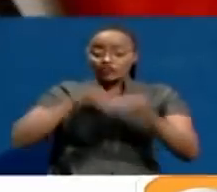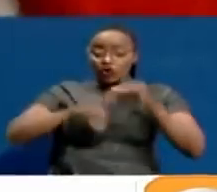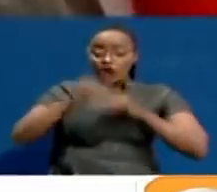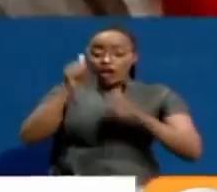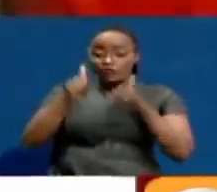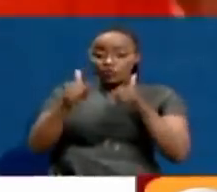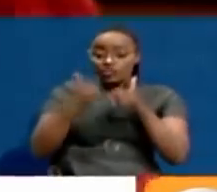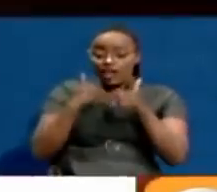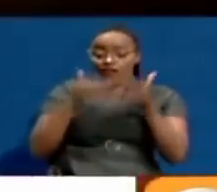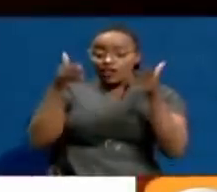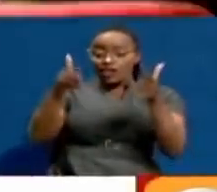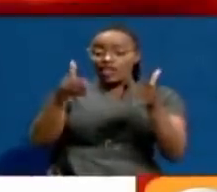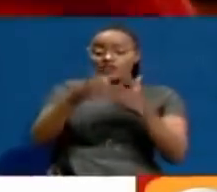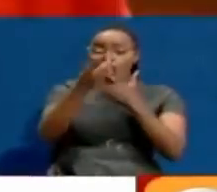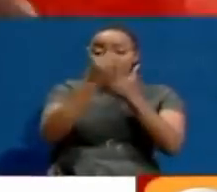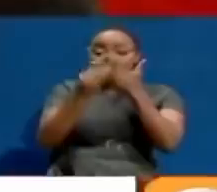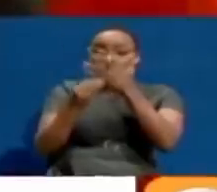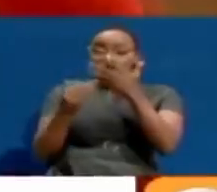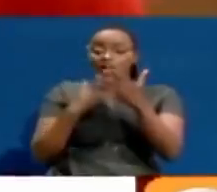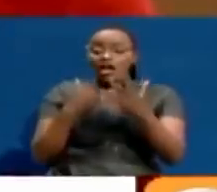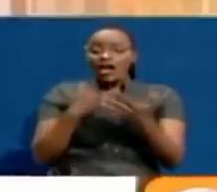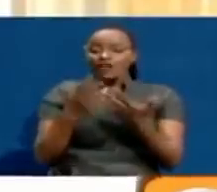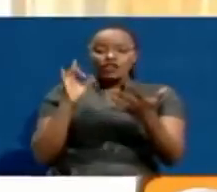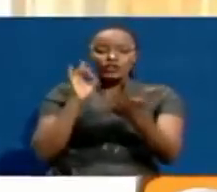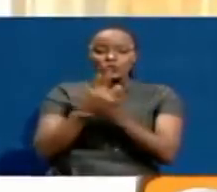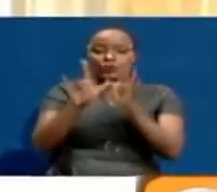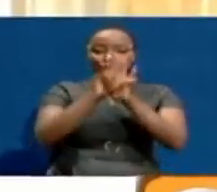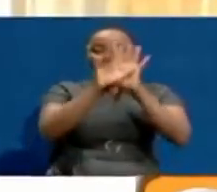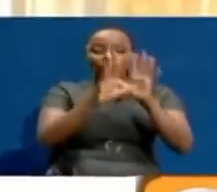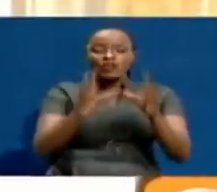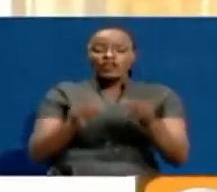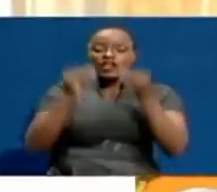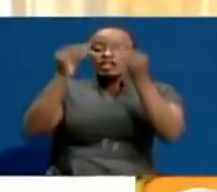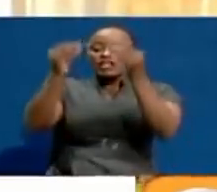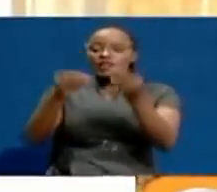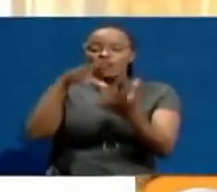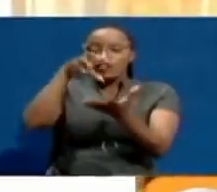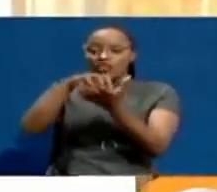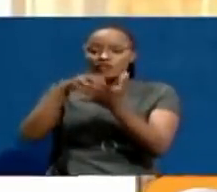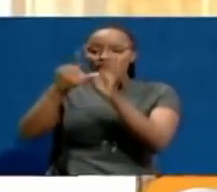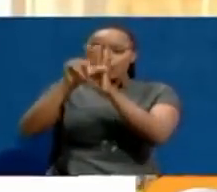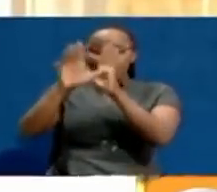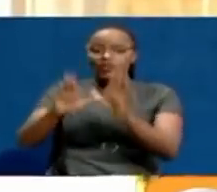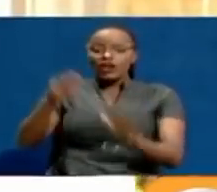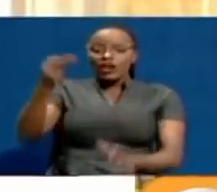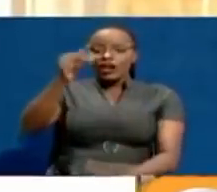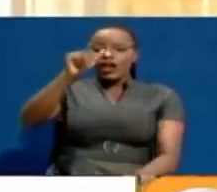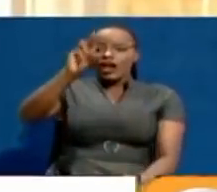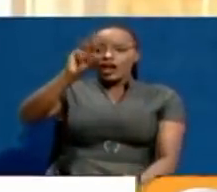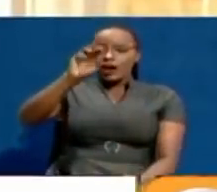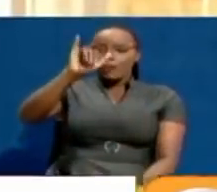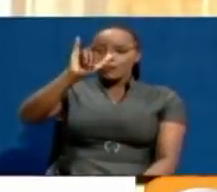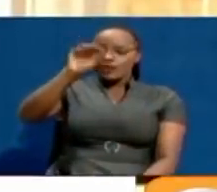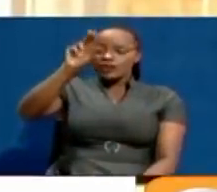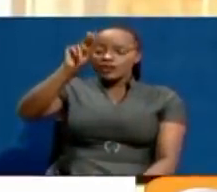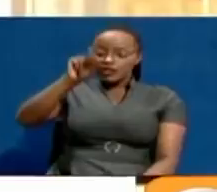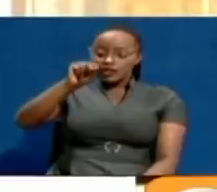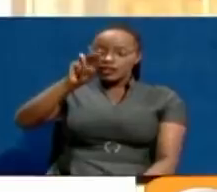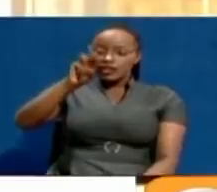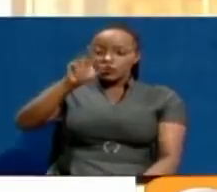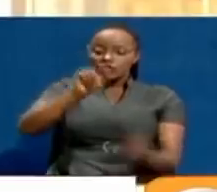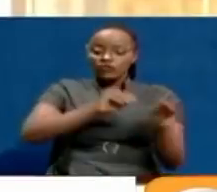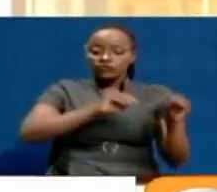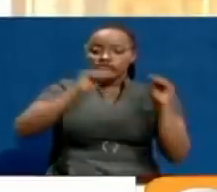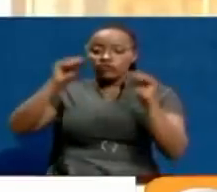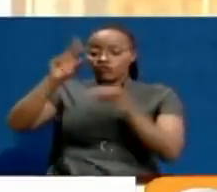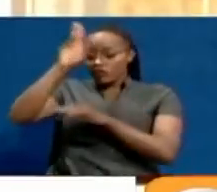ufisadi inayomkabili hapa, Sonko aliwafuta mawakili wake na kukabidhi kesi hiyo wakili Haminwa. Ombi la Sonko kuhamishwa kutoka